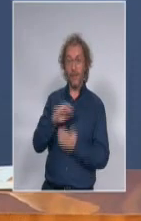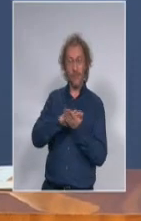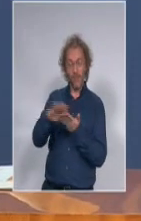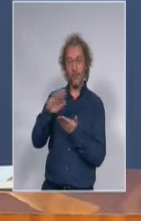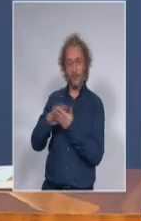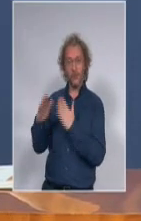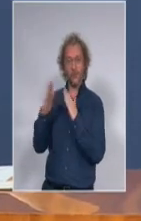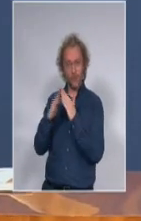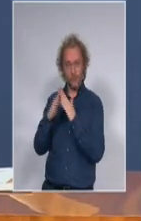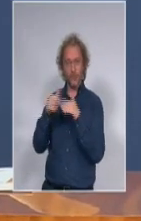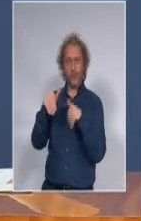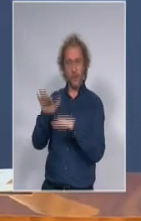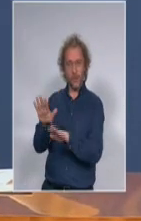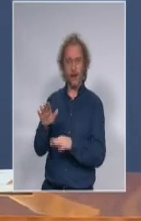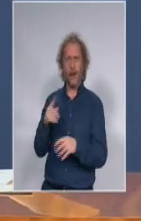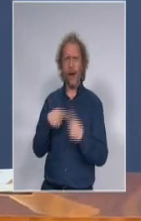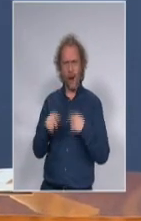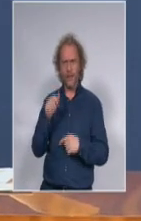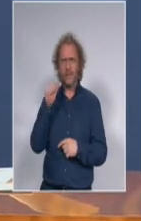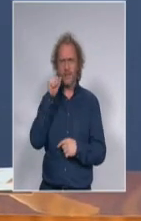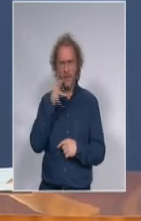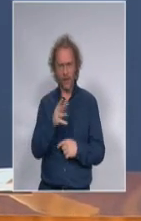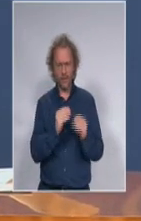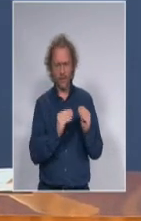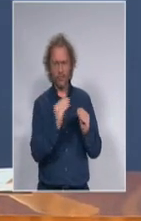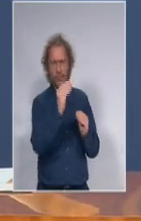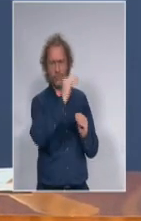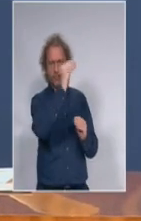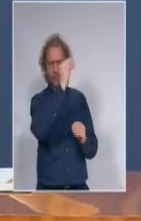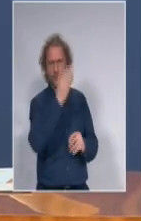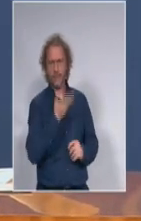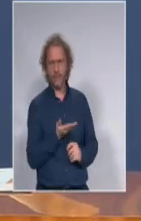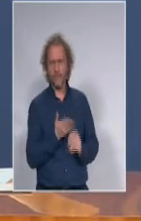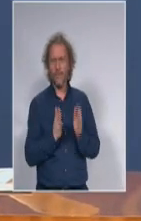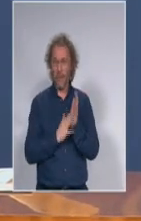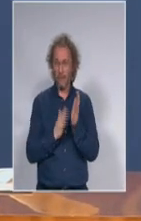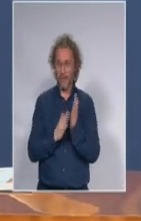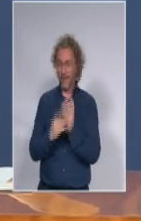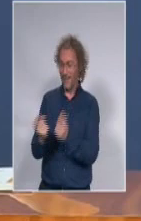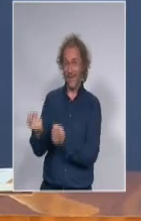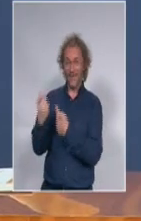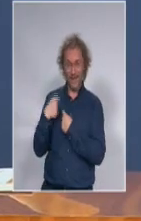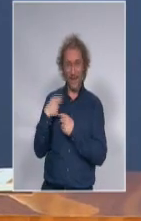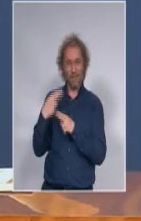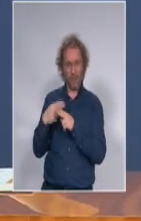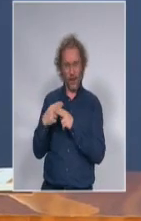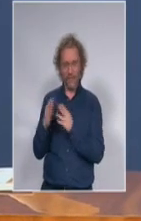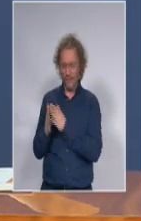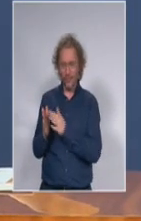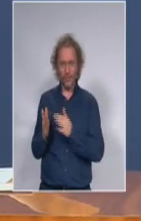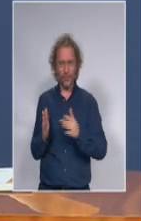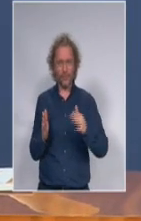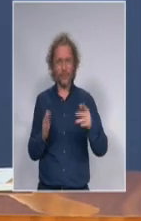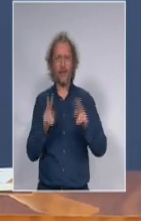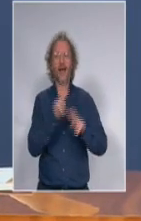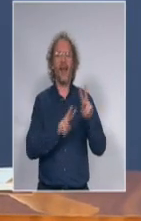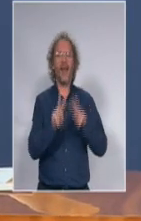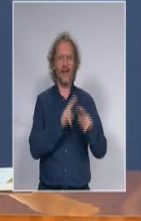period oporavka, taj period lečenja nije kratak da bismo mi mogli tu bitku da dobijemo. Nama su bolnice sve